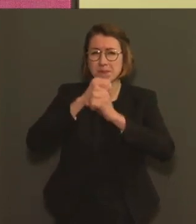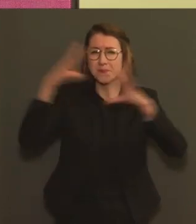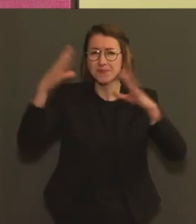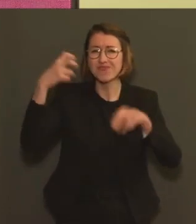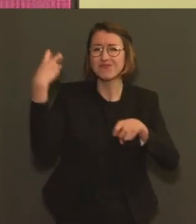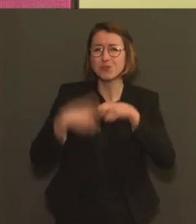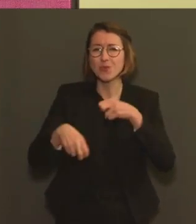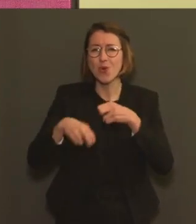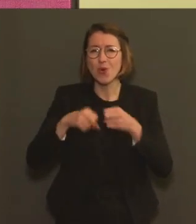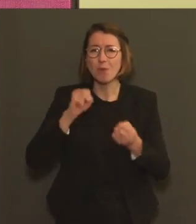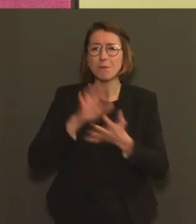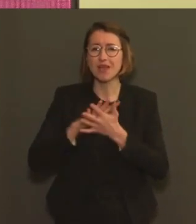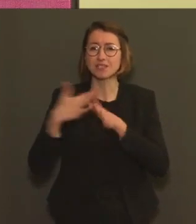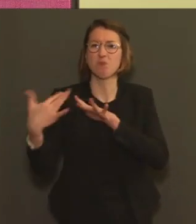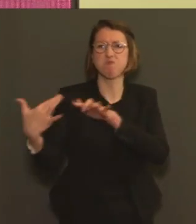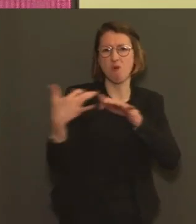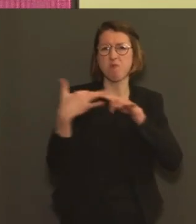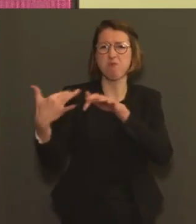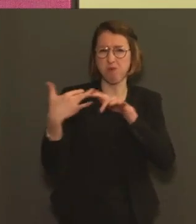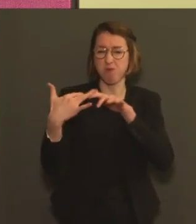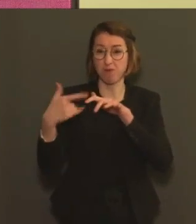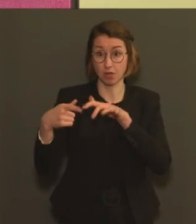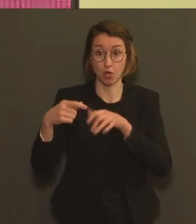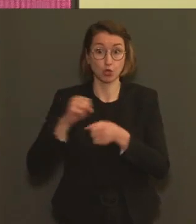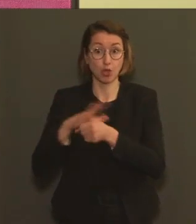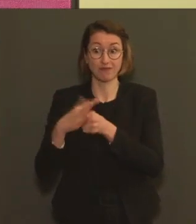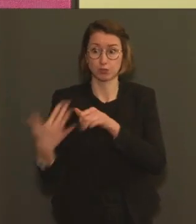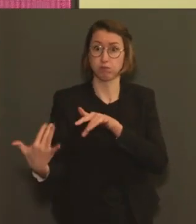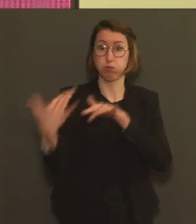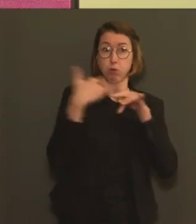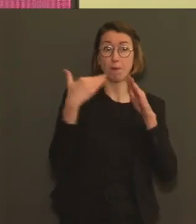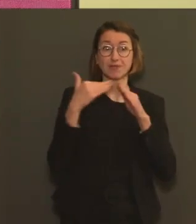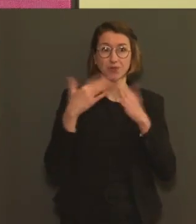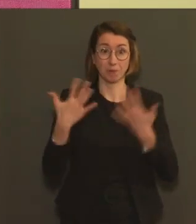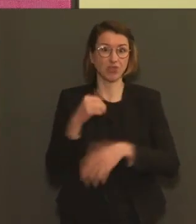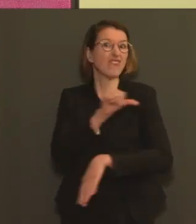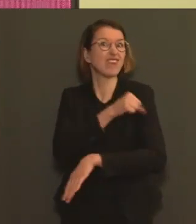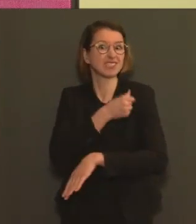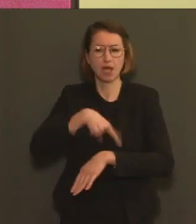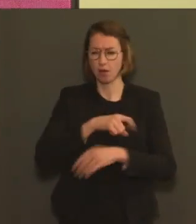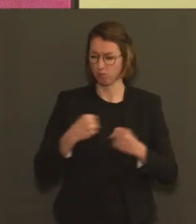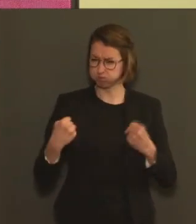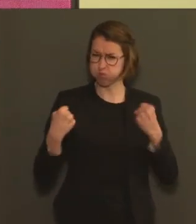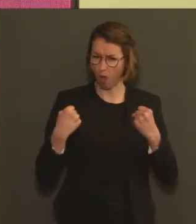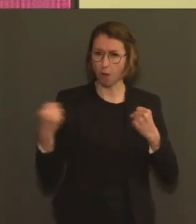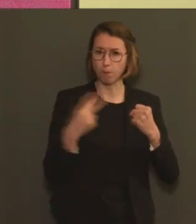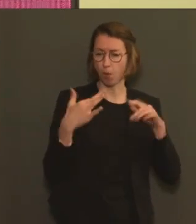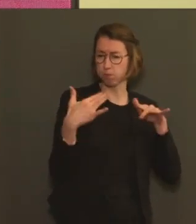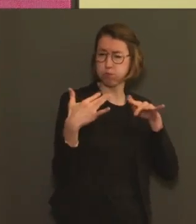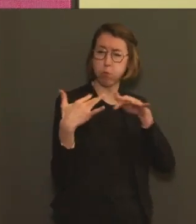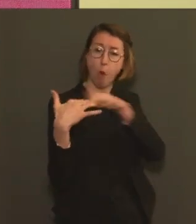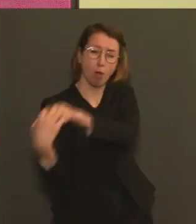sont devant nous. Et je pense qu'il faut vraiment tout faire pour arriver au moment où ce match va devenir inégal dans l'autre